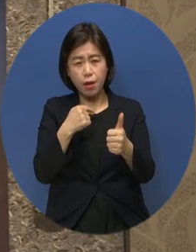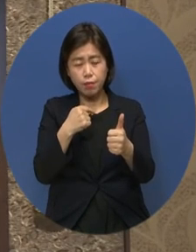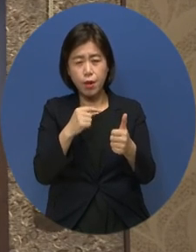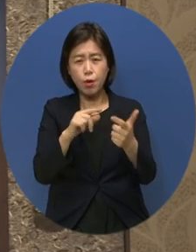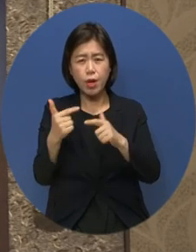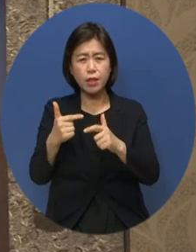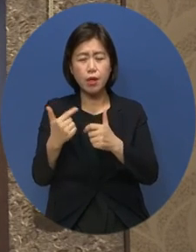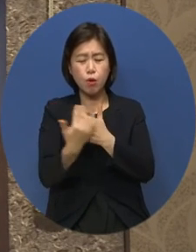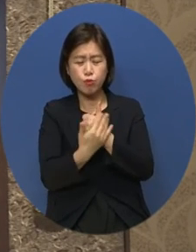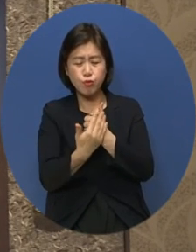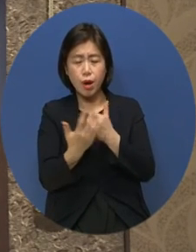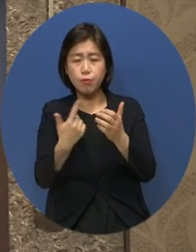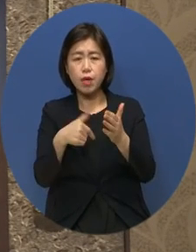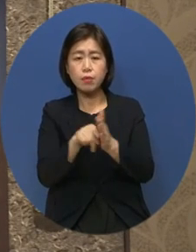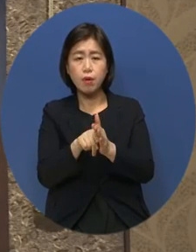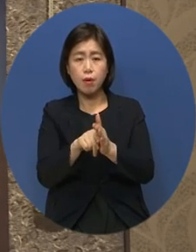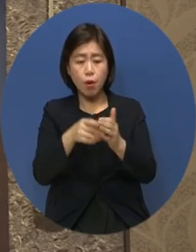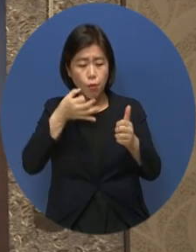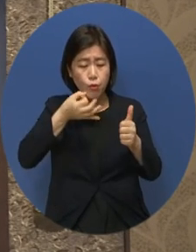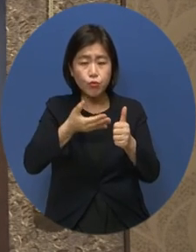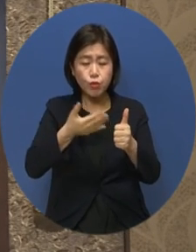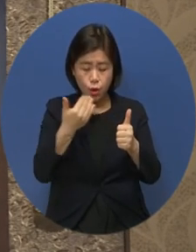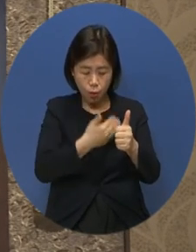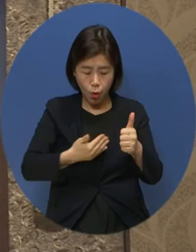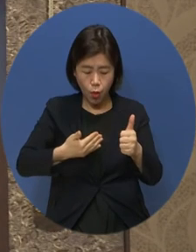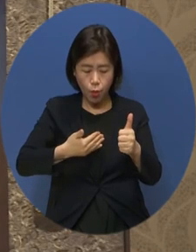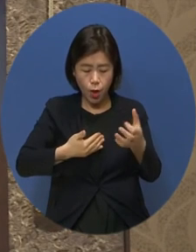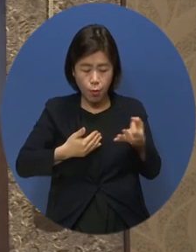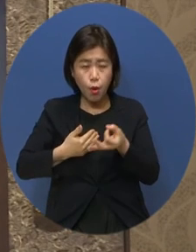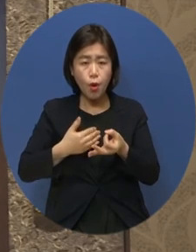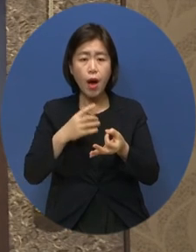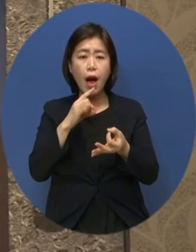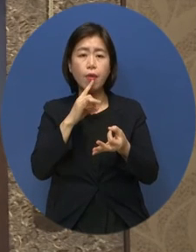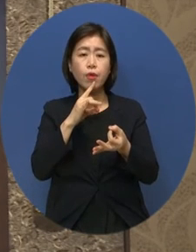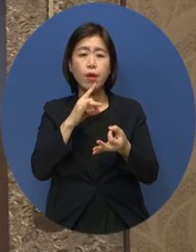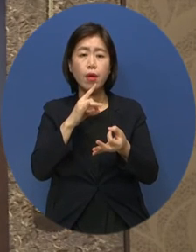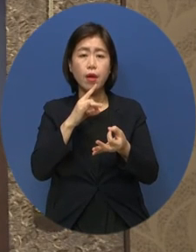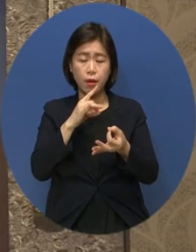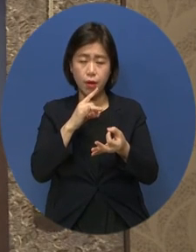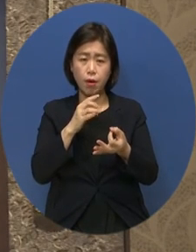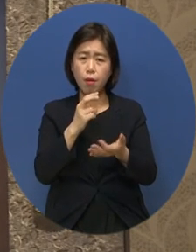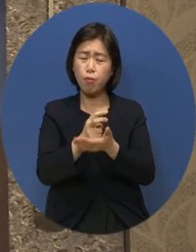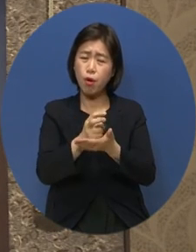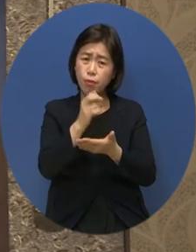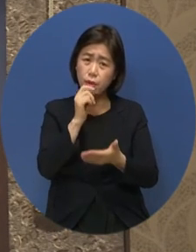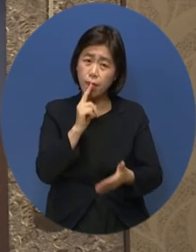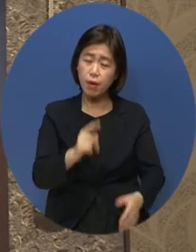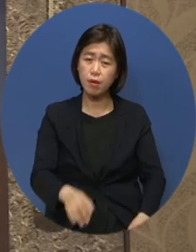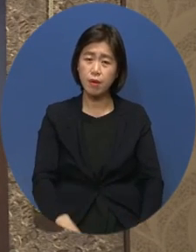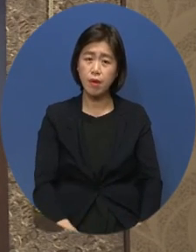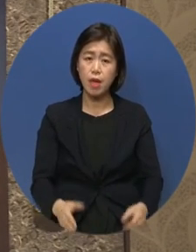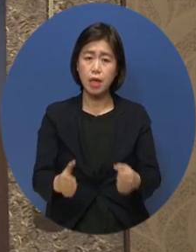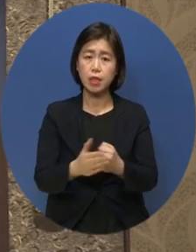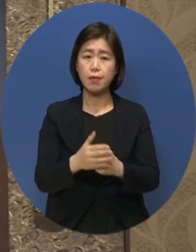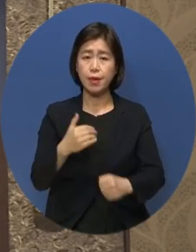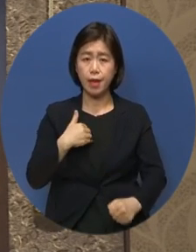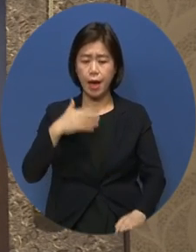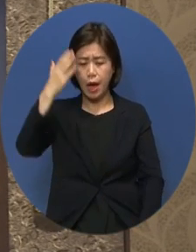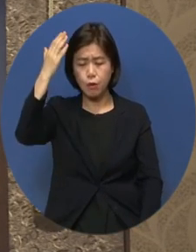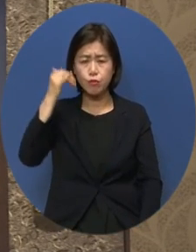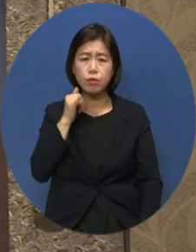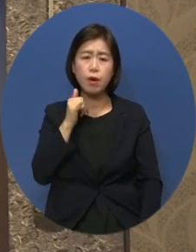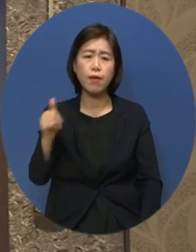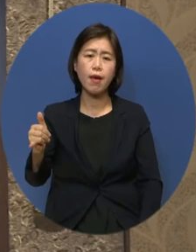했습니다 빨리 우리 중단에 서행하는 보통 국대 병원의 의료 인력